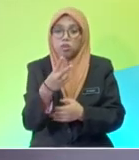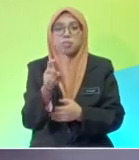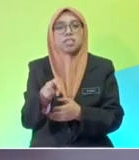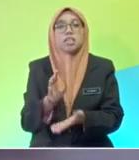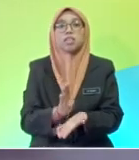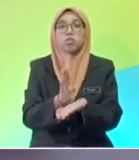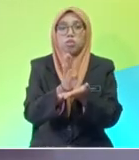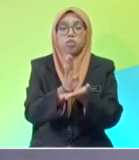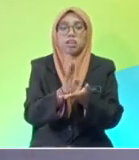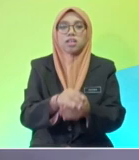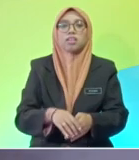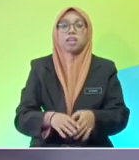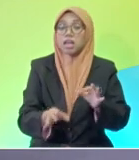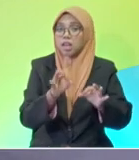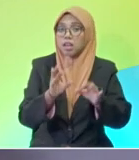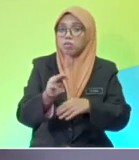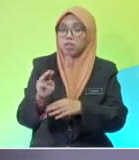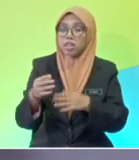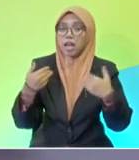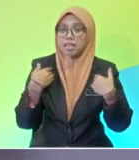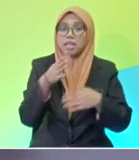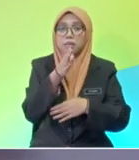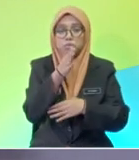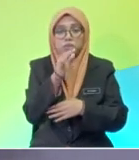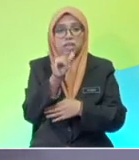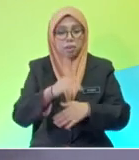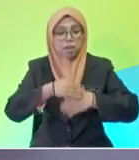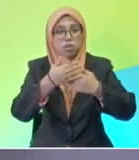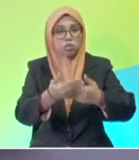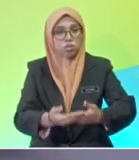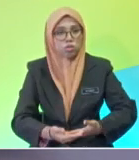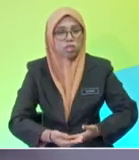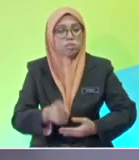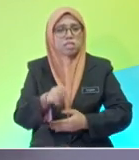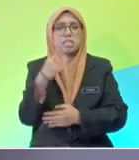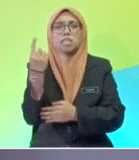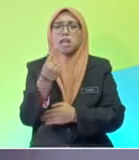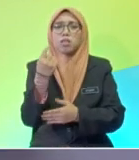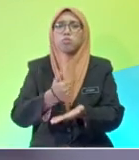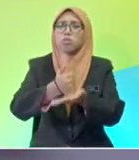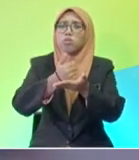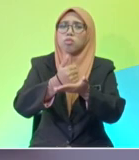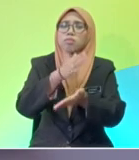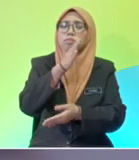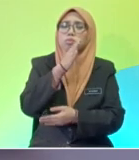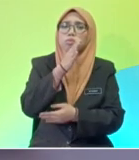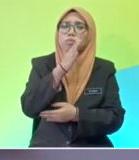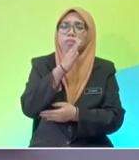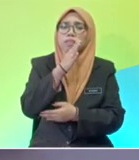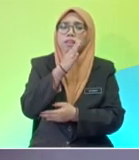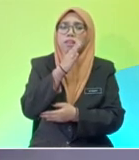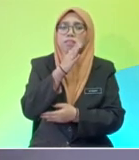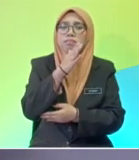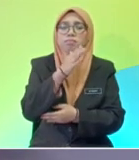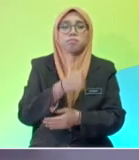ibu ya sedang mengandung bantu ringankan beban Ibu tolong ibu bawa barang tolong ibu buat kerja di rumah jadi